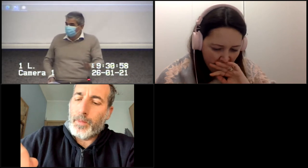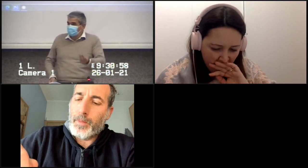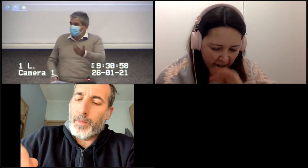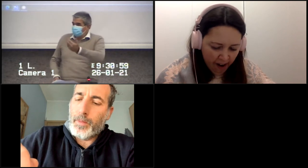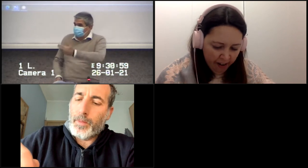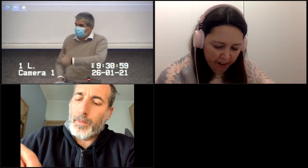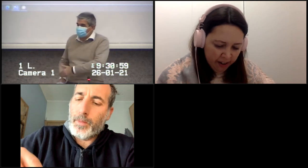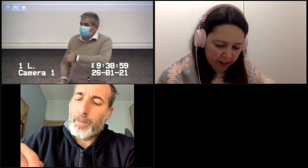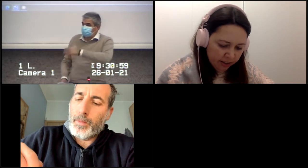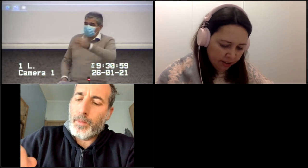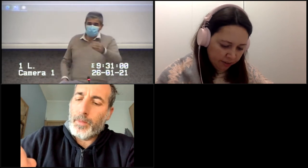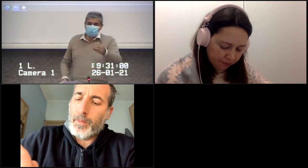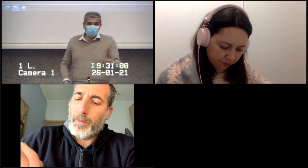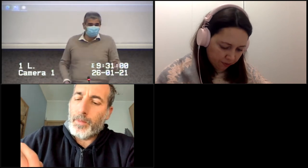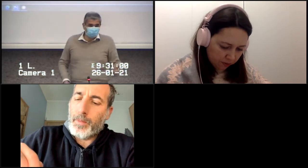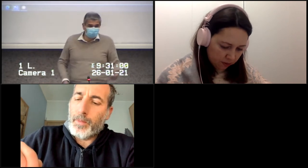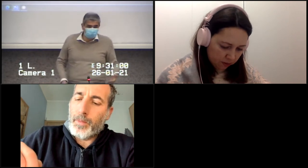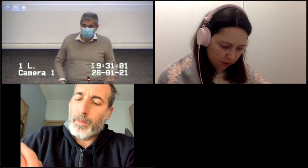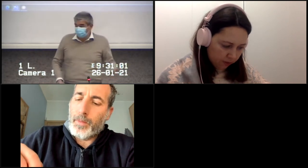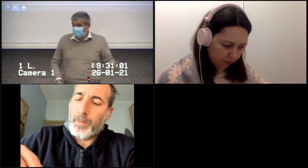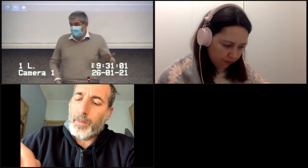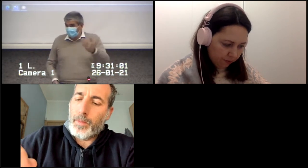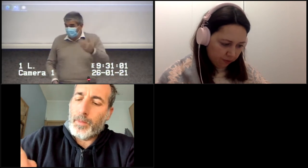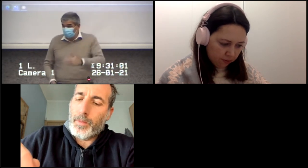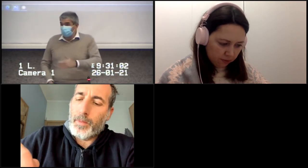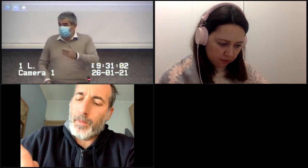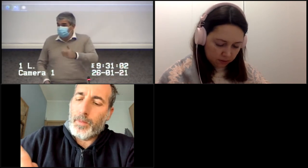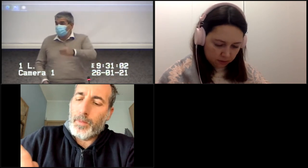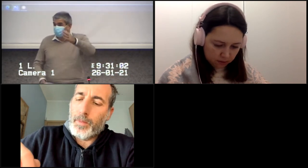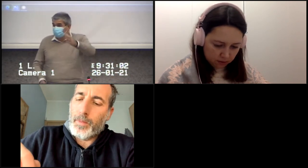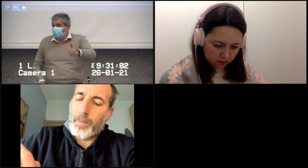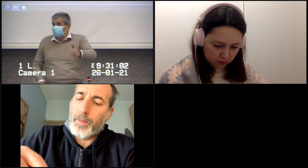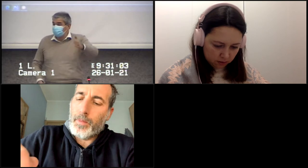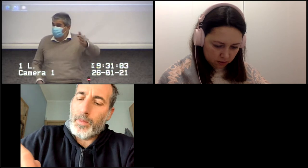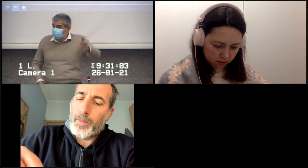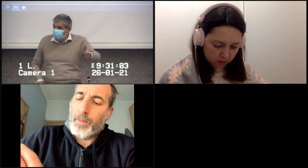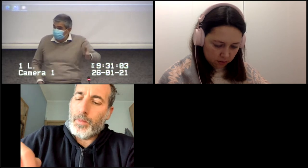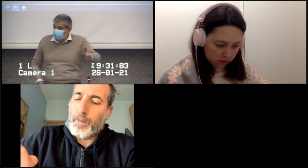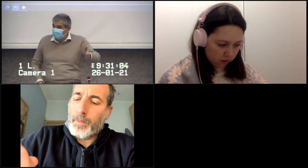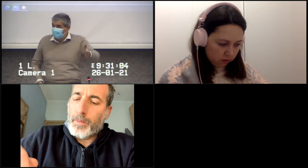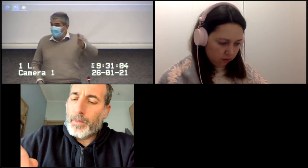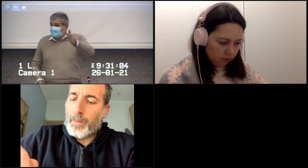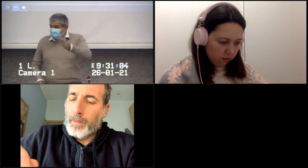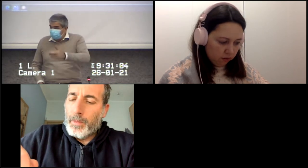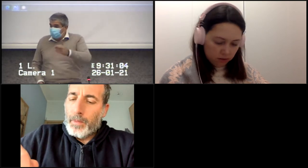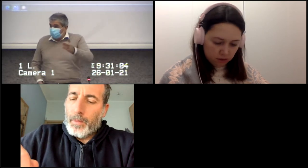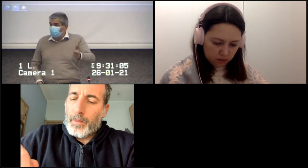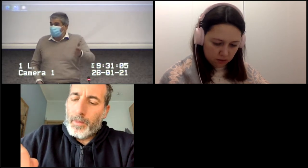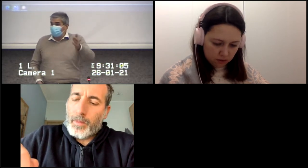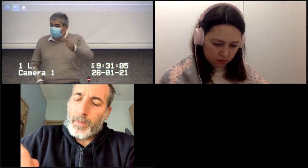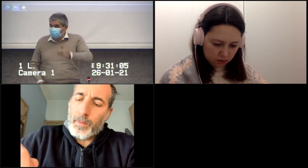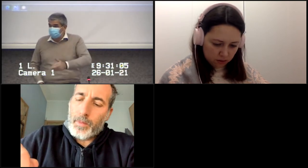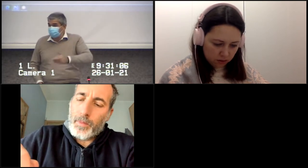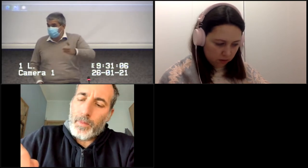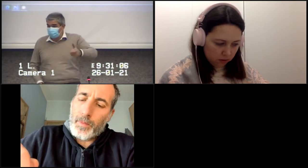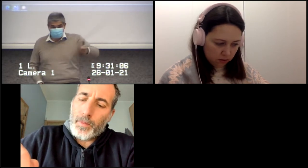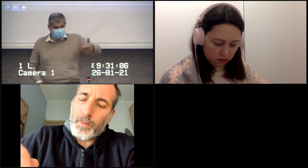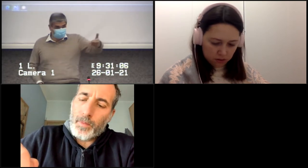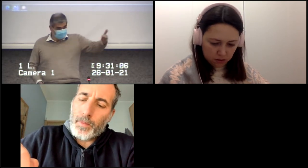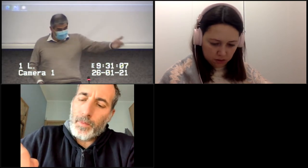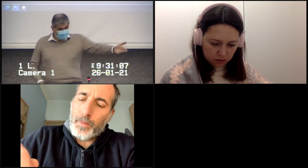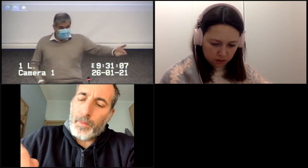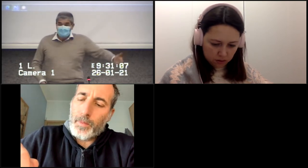sempre la discrezionalità alle autonomie e l'autonomia alle singole comunità di decidere se e come a consentire